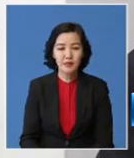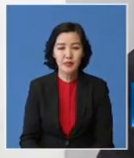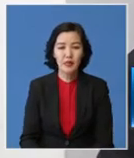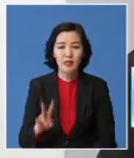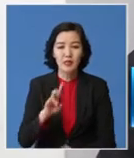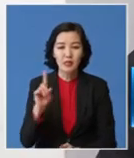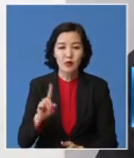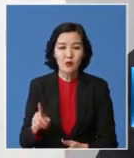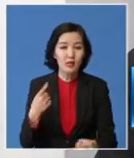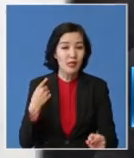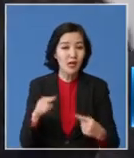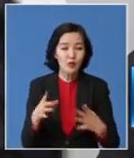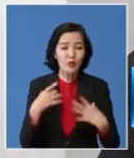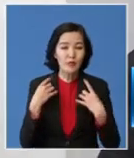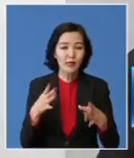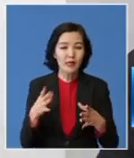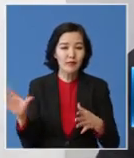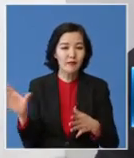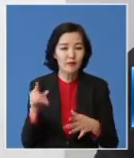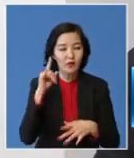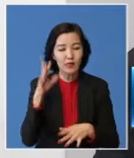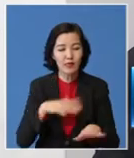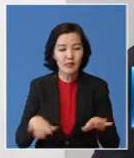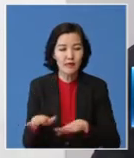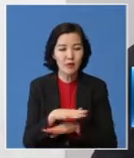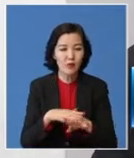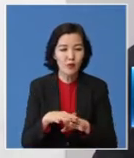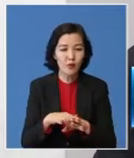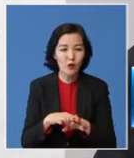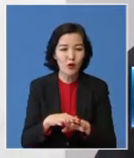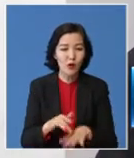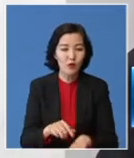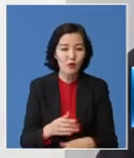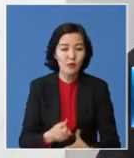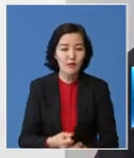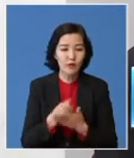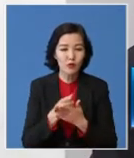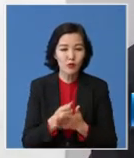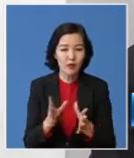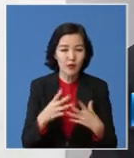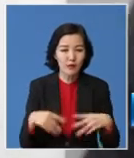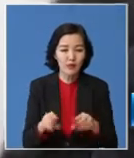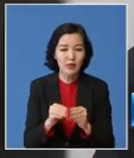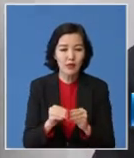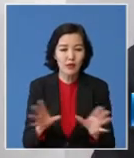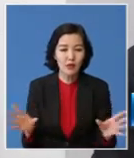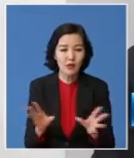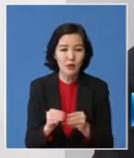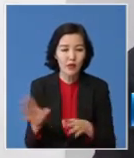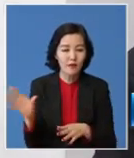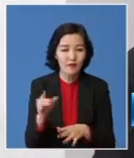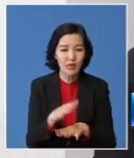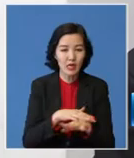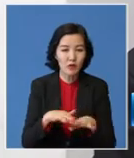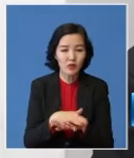Наурыз – это особый праздник для всего казахского народа. Он способствует укреплению и объединению всех людей. Как вы видите,